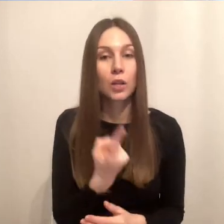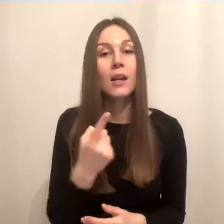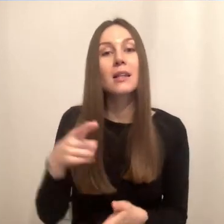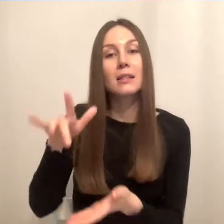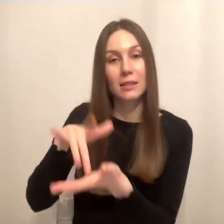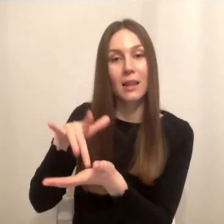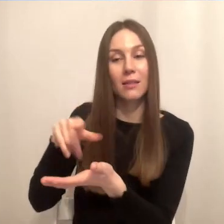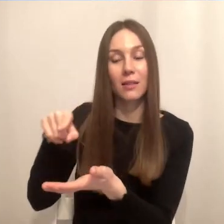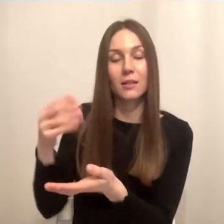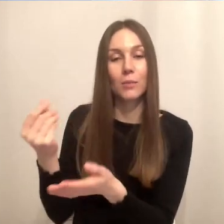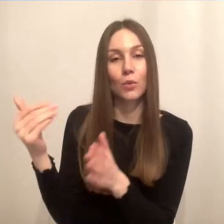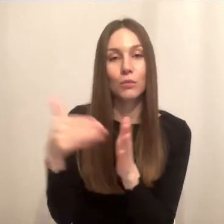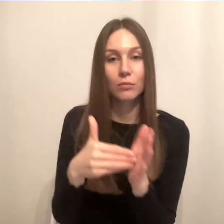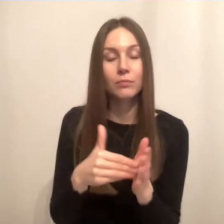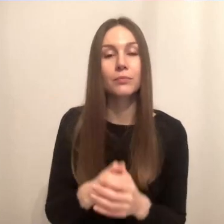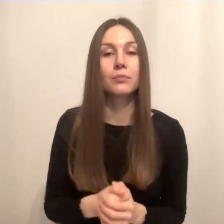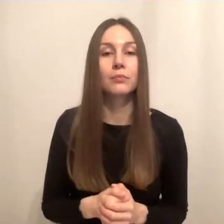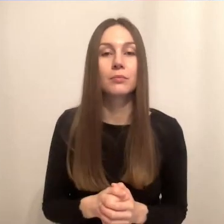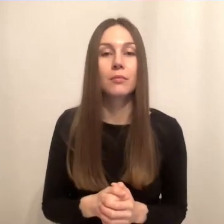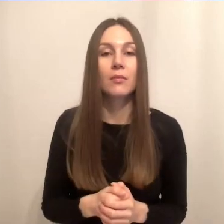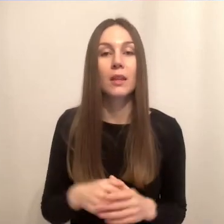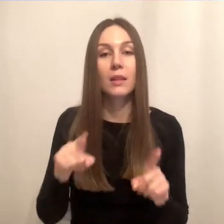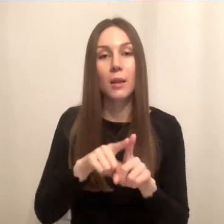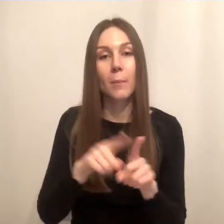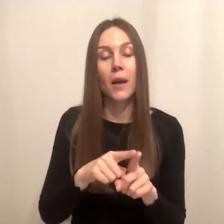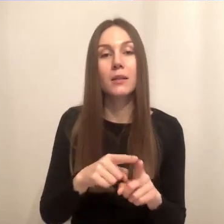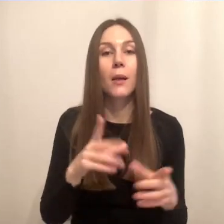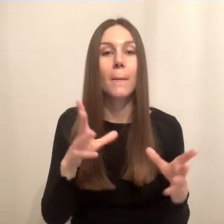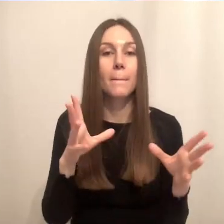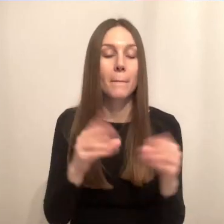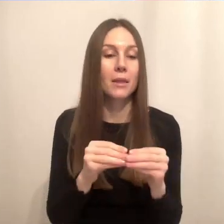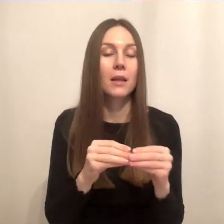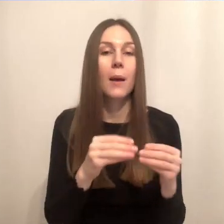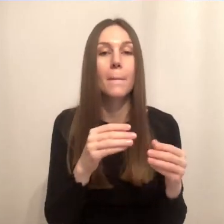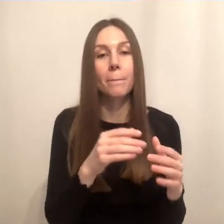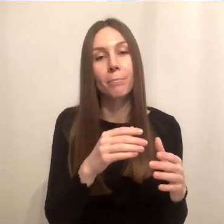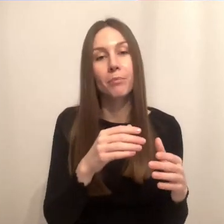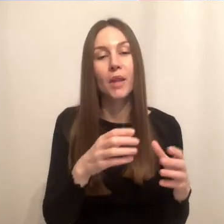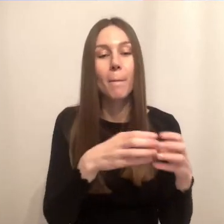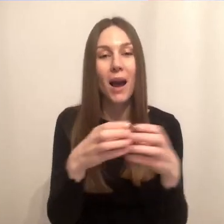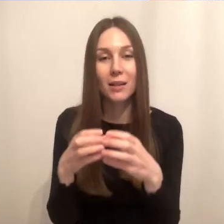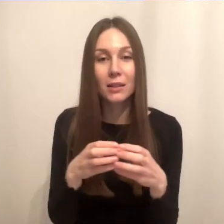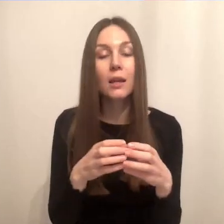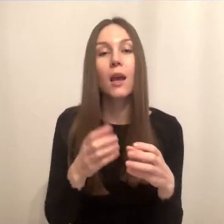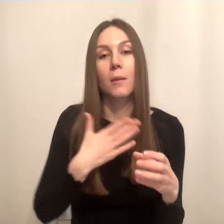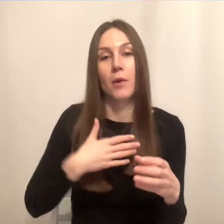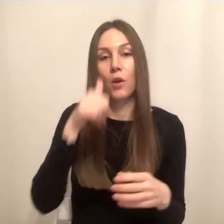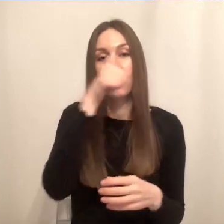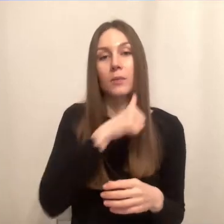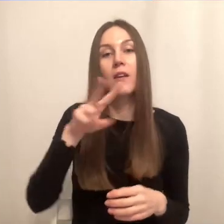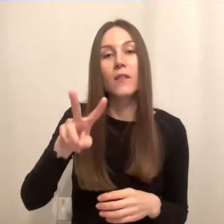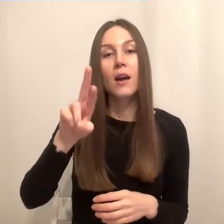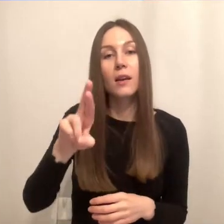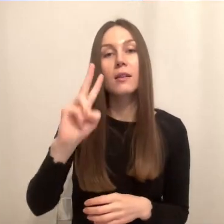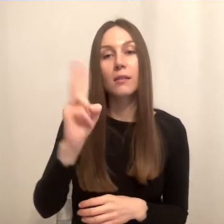lėšos. Ir taip pat mūsų bendrapartiečių lėšos ir mano asmeninės lėšos. Tai aišku, galite per VRK pažiūrėti, kas mums